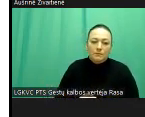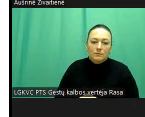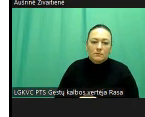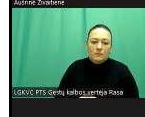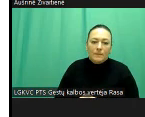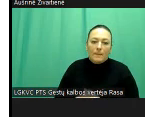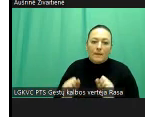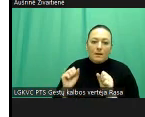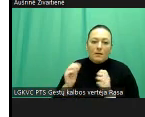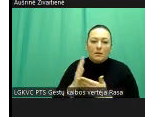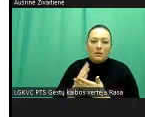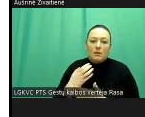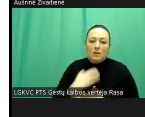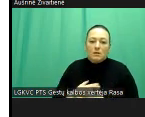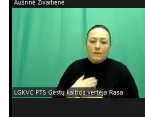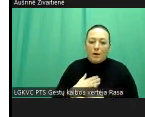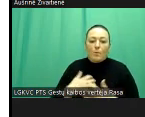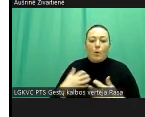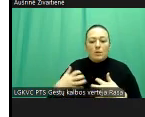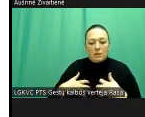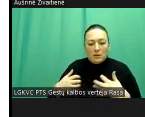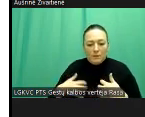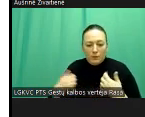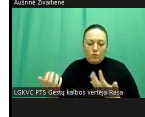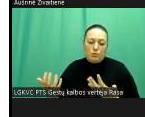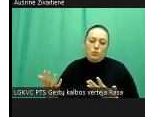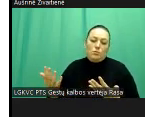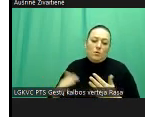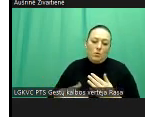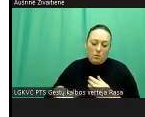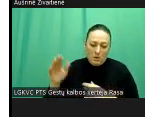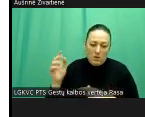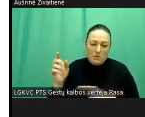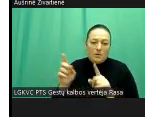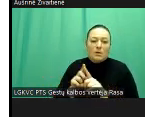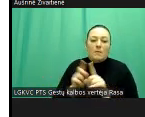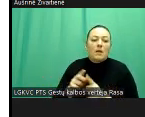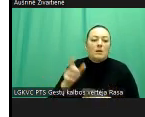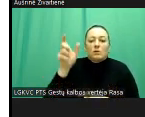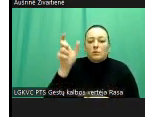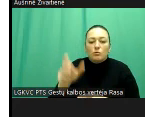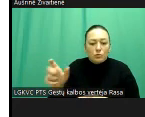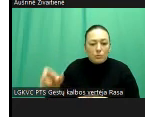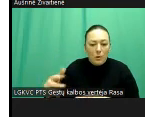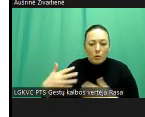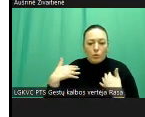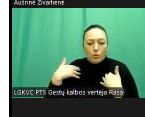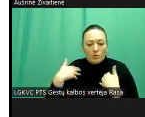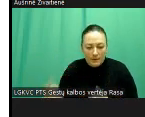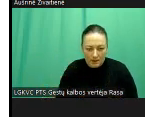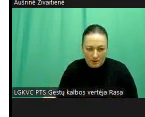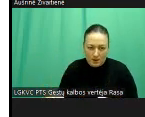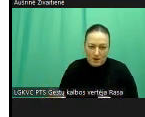kurios labai svarbios gyvūnų veisimui ir netgi žmonių sveikatos